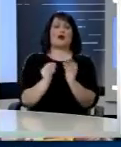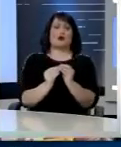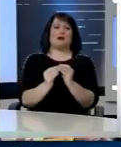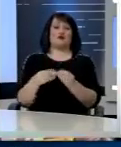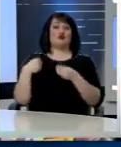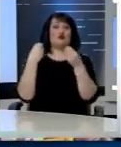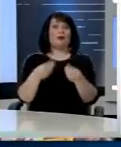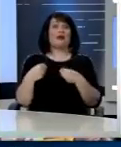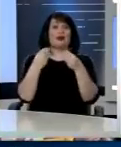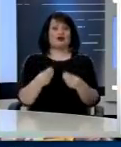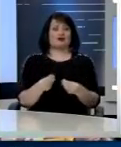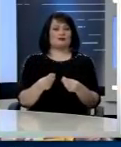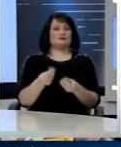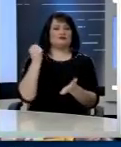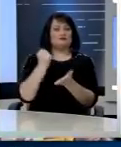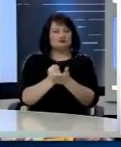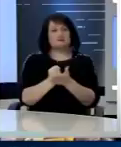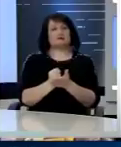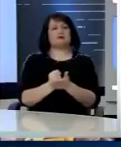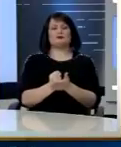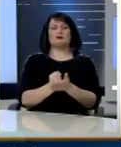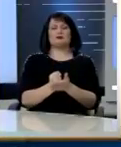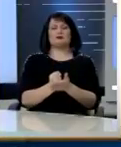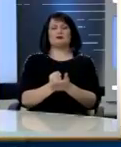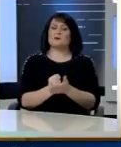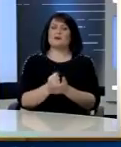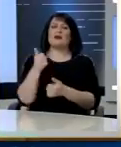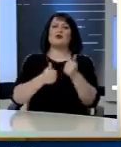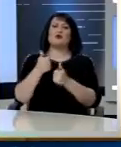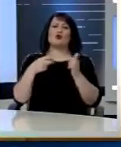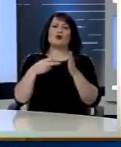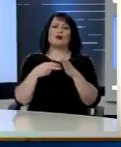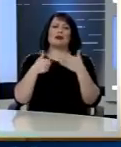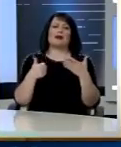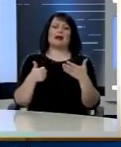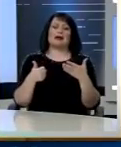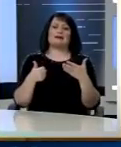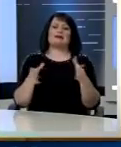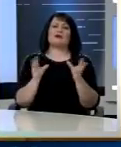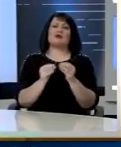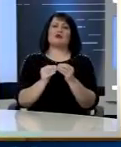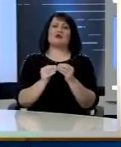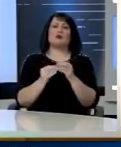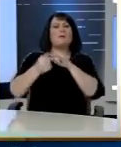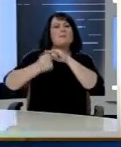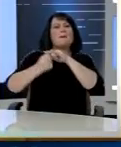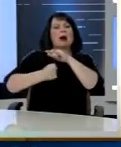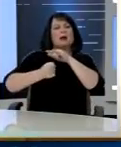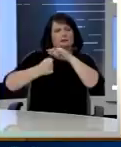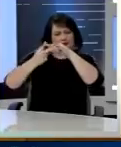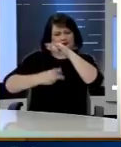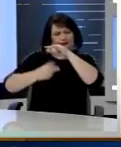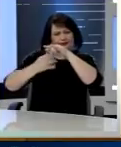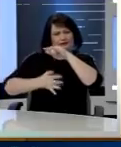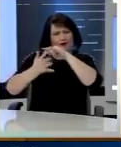λοιπόν πιστοποιητικό τελικού χρήστη του Ιουνίου του 2016 που αφορά τις βόμβες και το